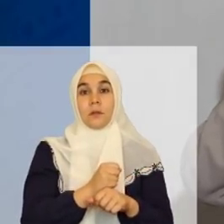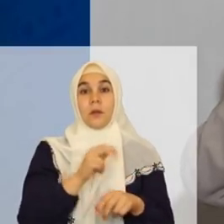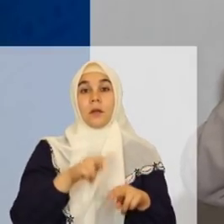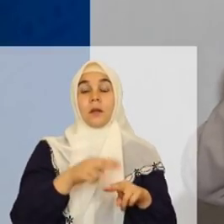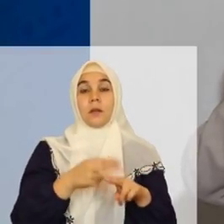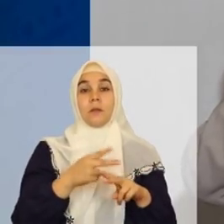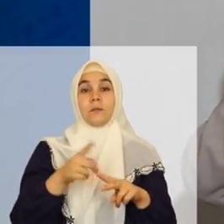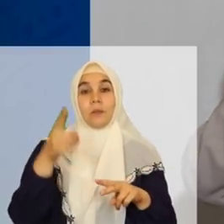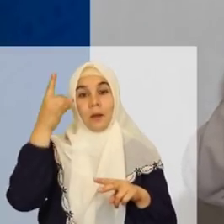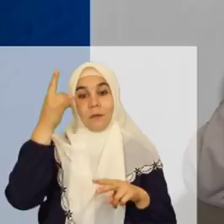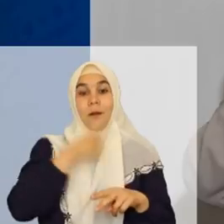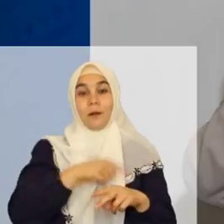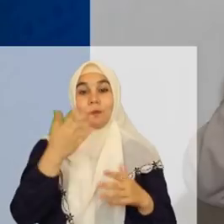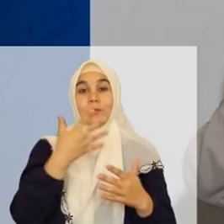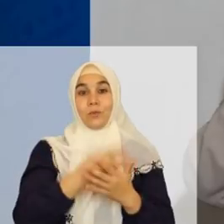Bundan yuksak axloq bo'ladimi?